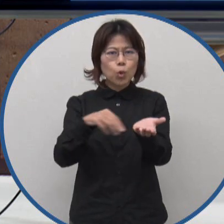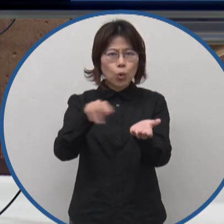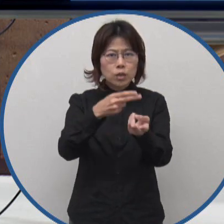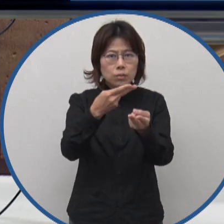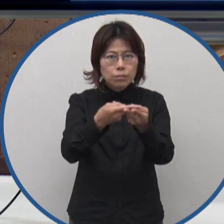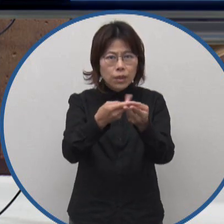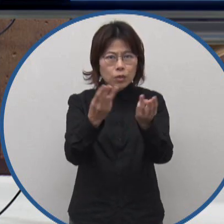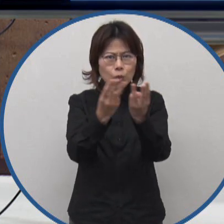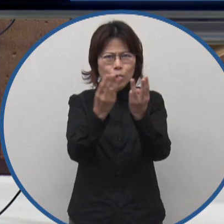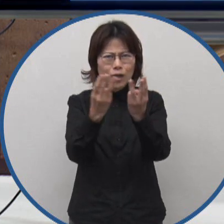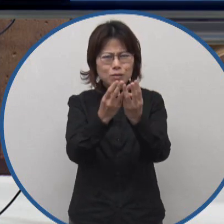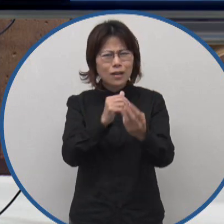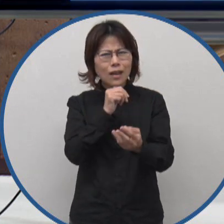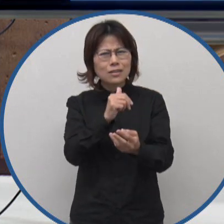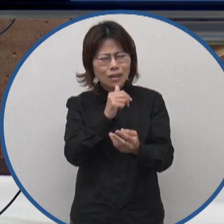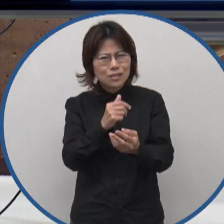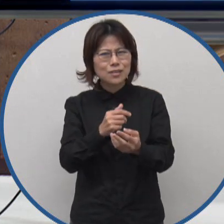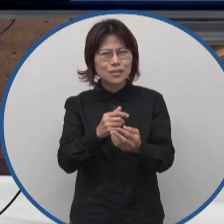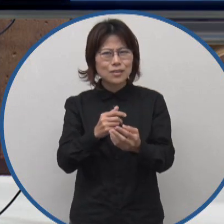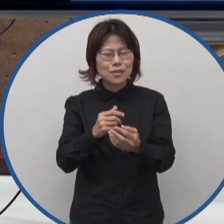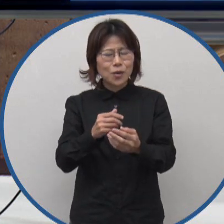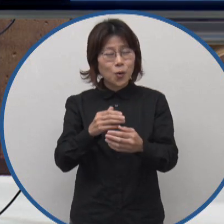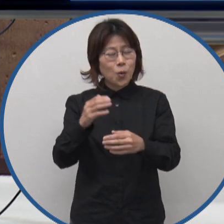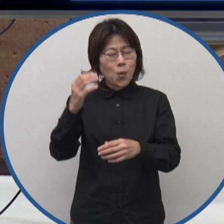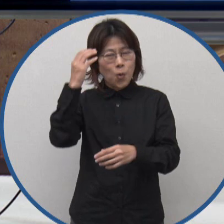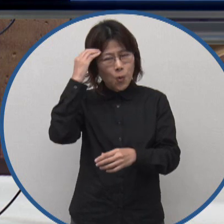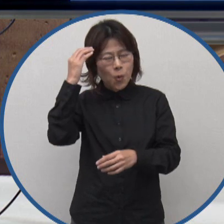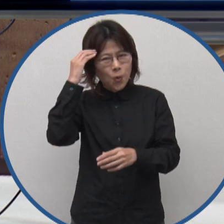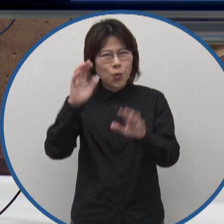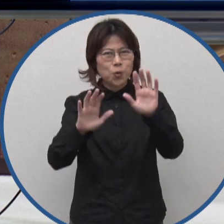ですね逼迫が生じるとか、